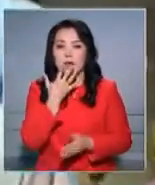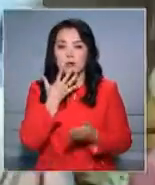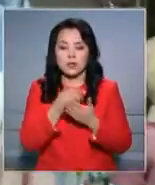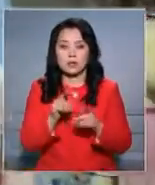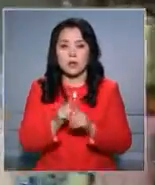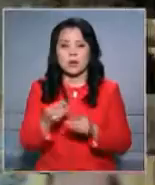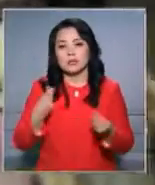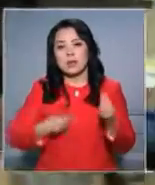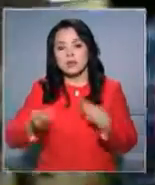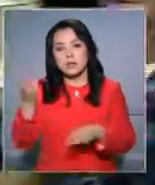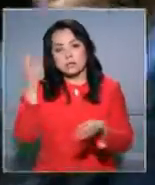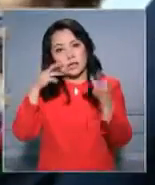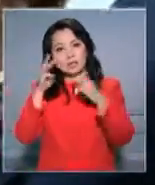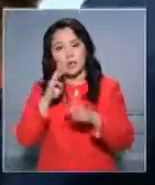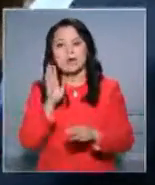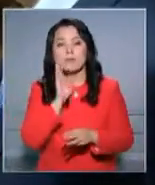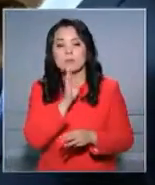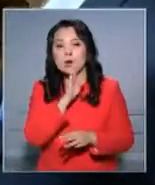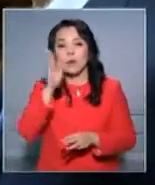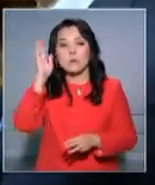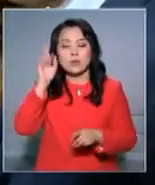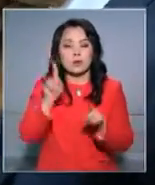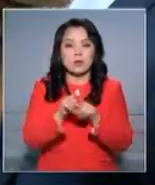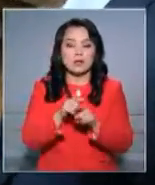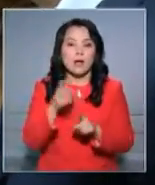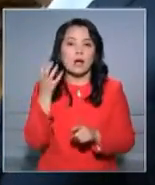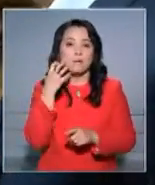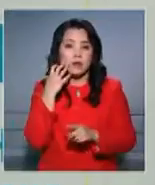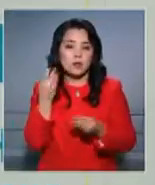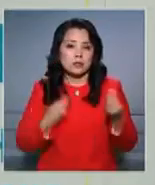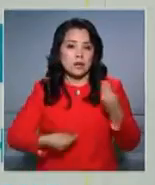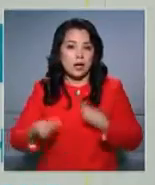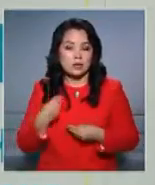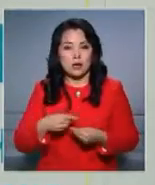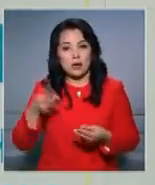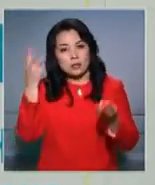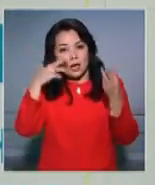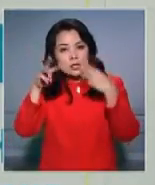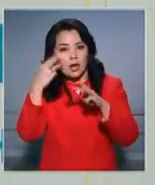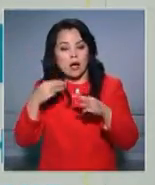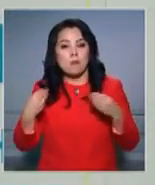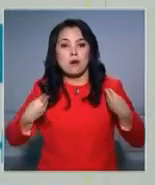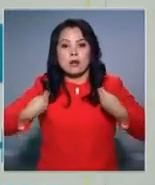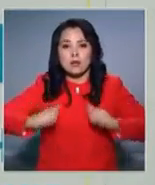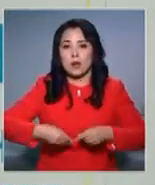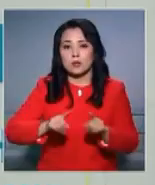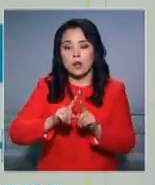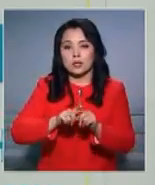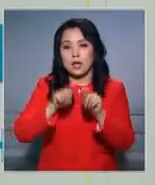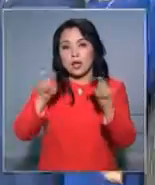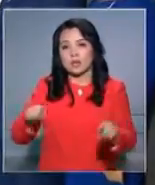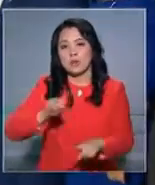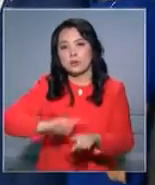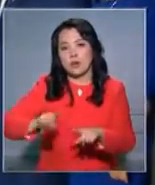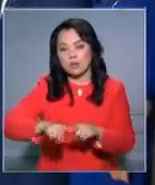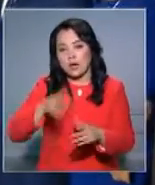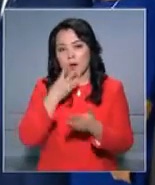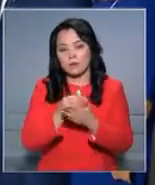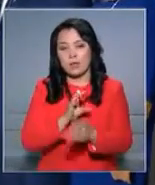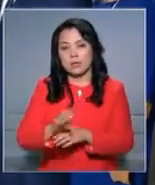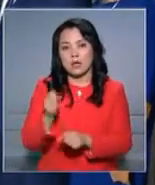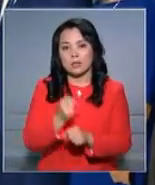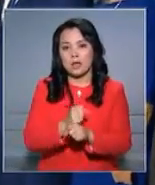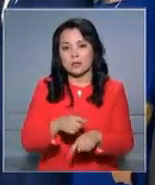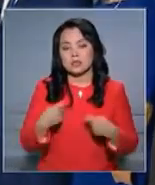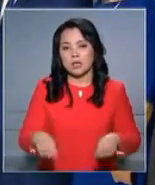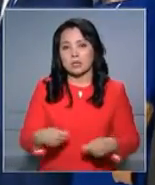аналар үшін дизайнерлік пальто да осында. Айта кетейік, дүкен ашылған күні 25 өндіруші өз өнімін сатылымға шығарды.